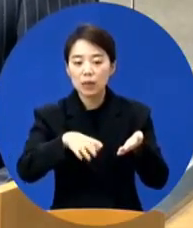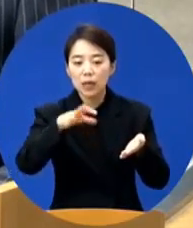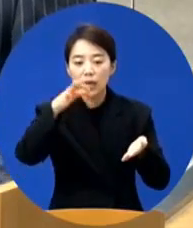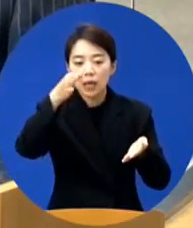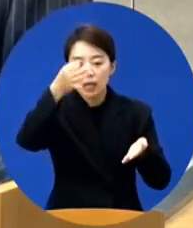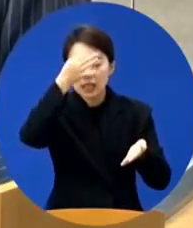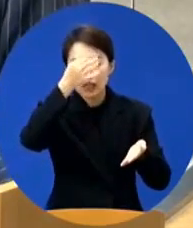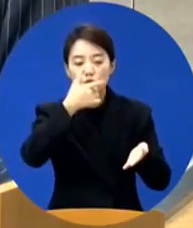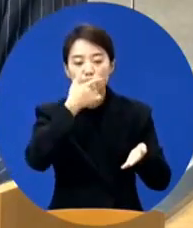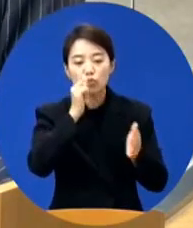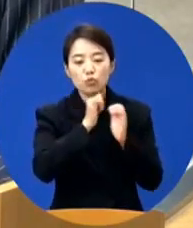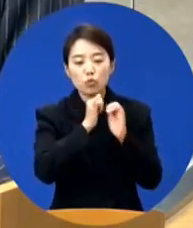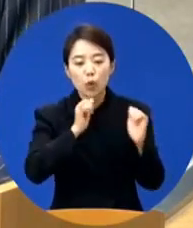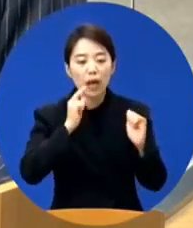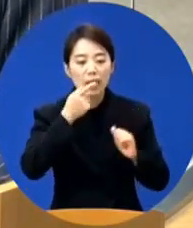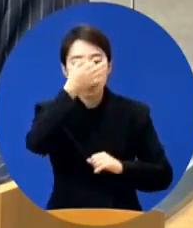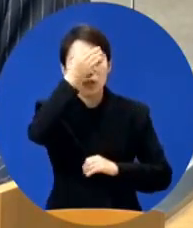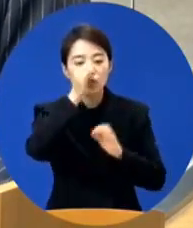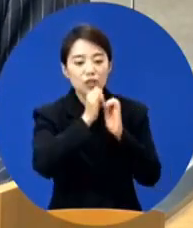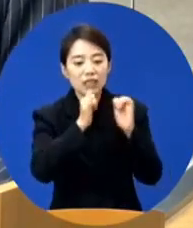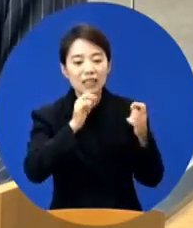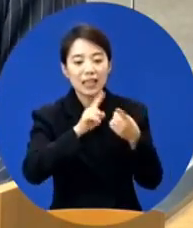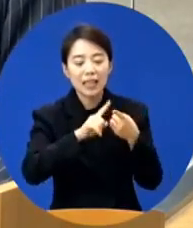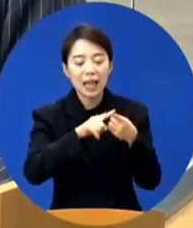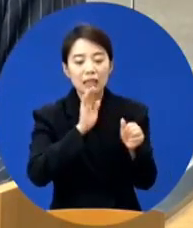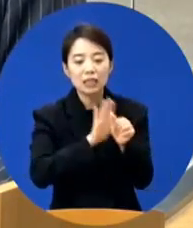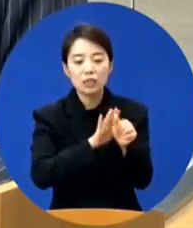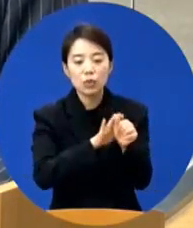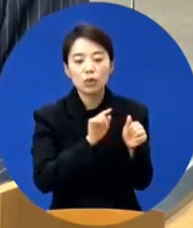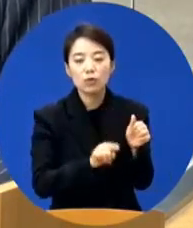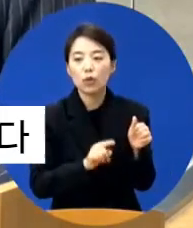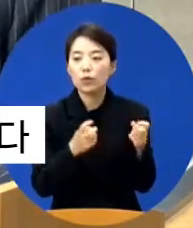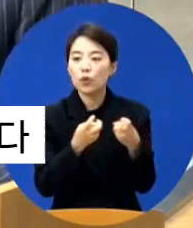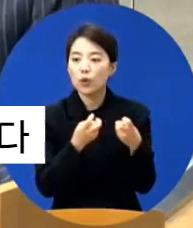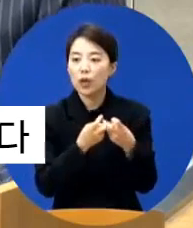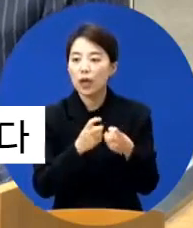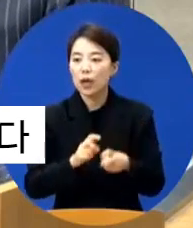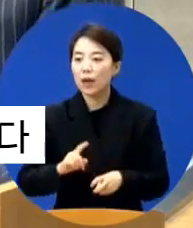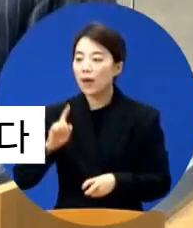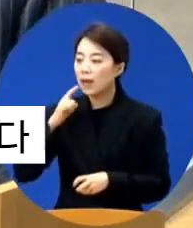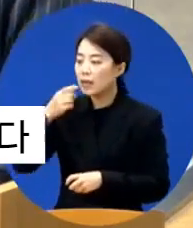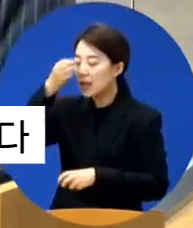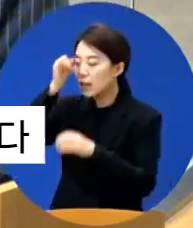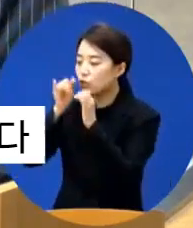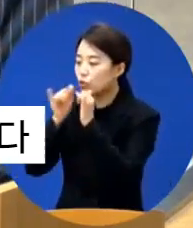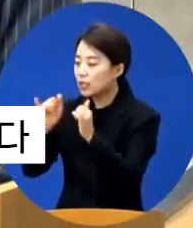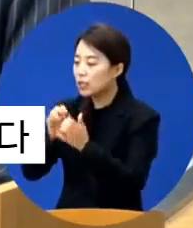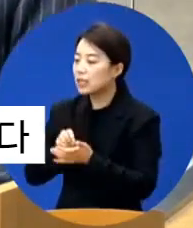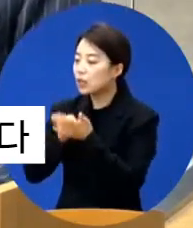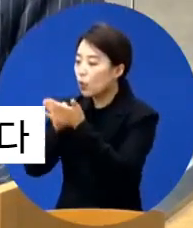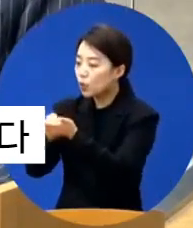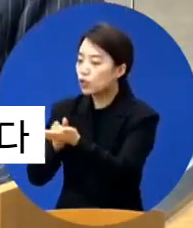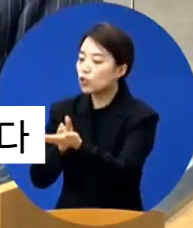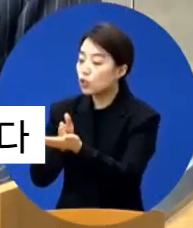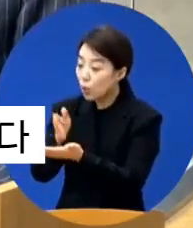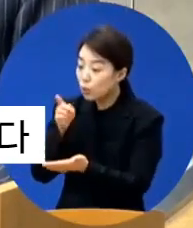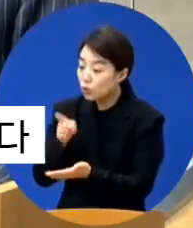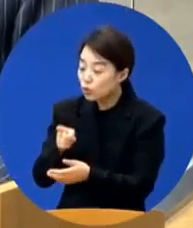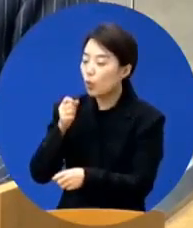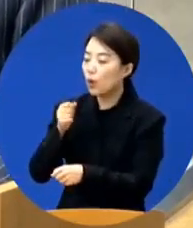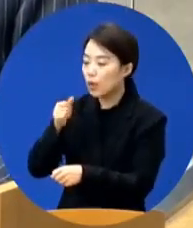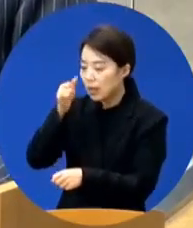생활 예술인에 대해서는 어떻게 지원하실 계획이신지 한번 말씀해 주시겠어요? 예술인 등록은 뭐 전문 예술인뿐만 아니라 아마추어도